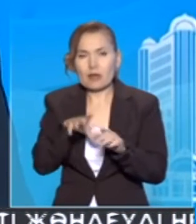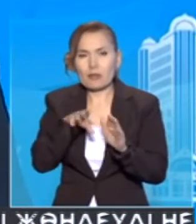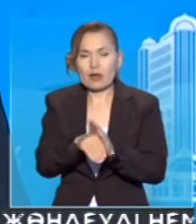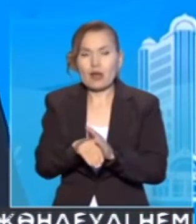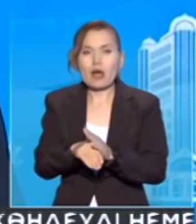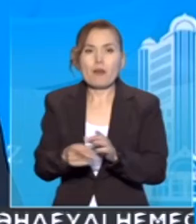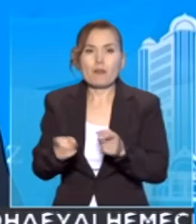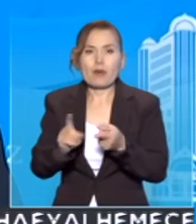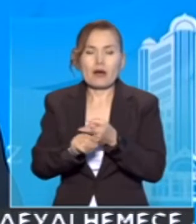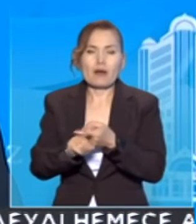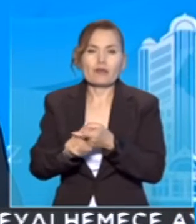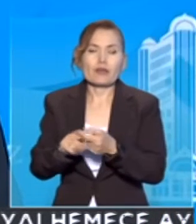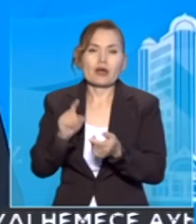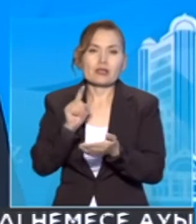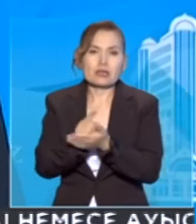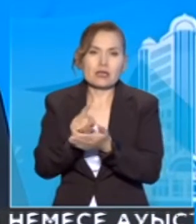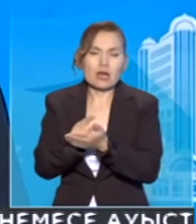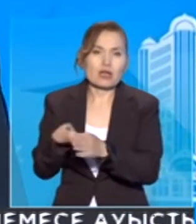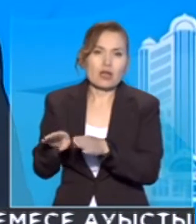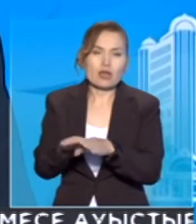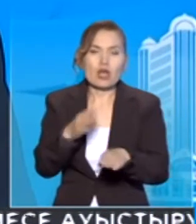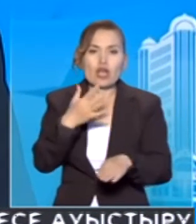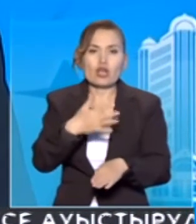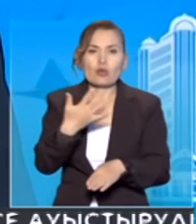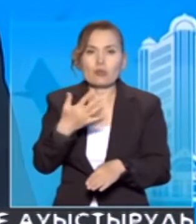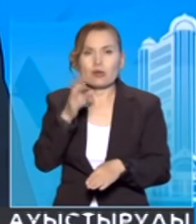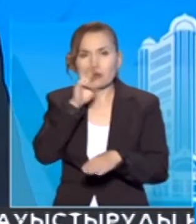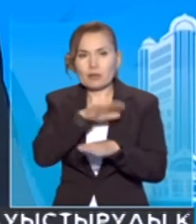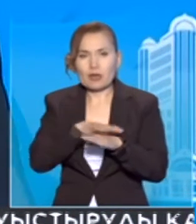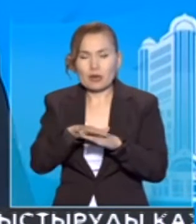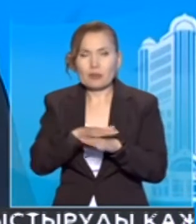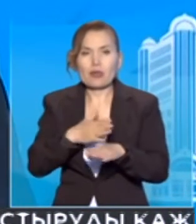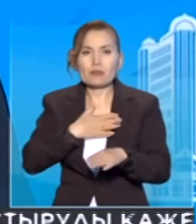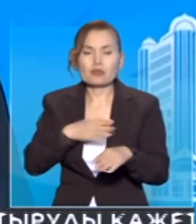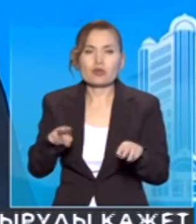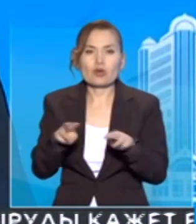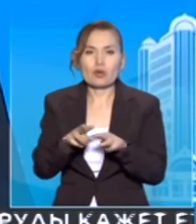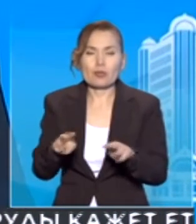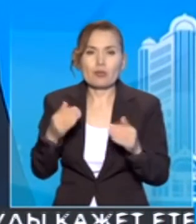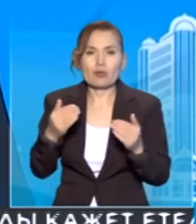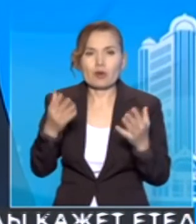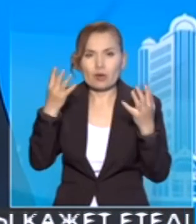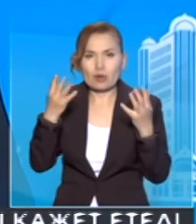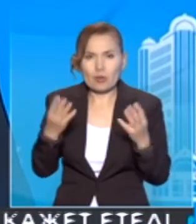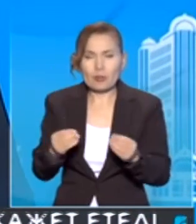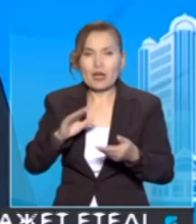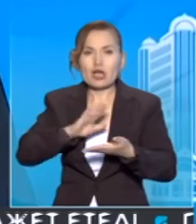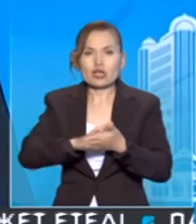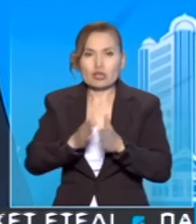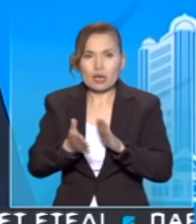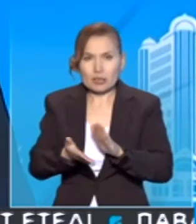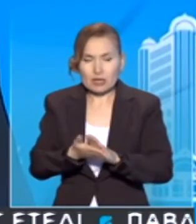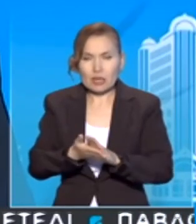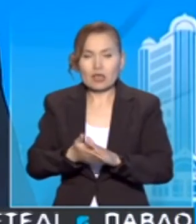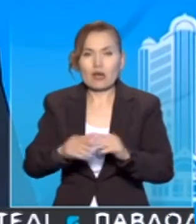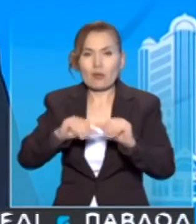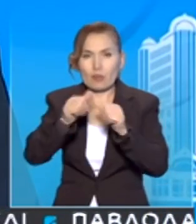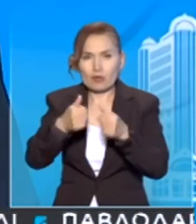koyunşa 55 memleketpen bizim hükümet bugün kezde şartların jasap kelisimder bar.